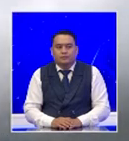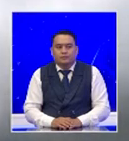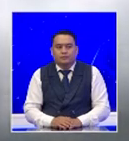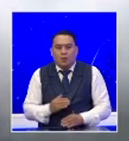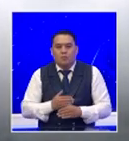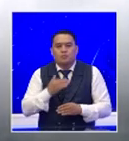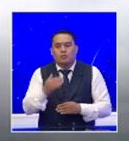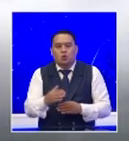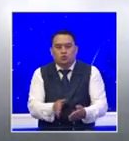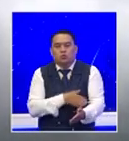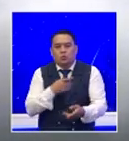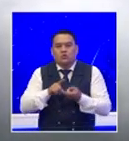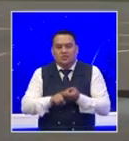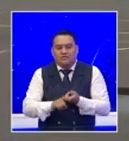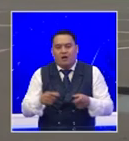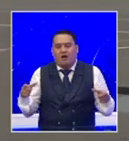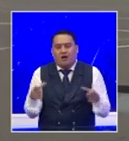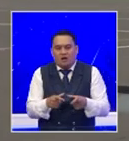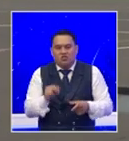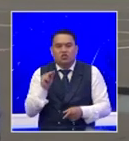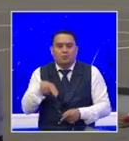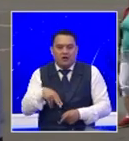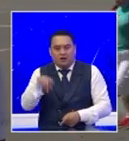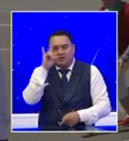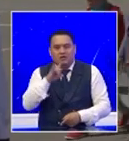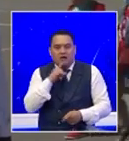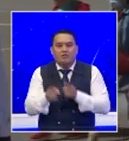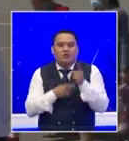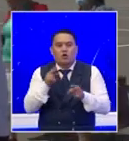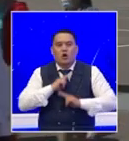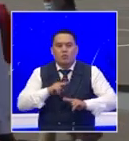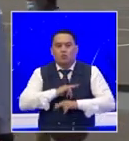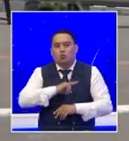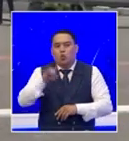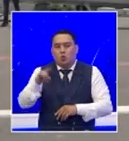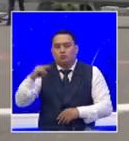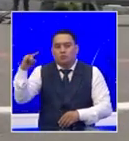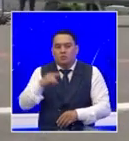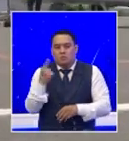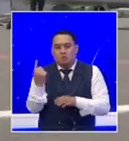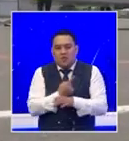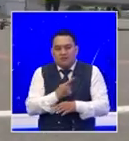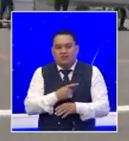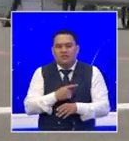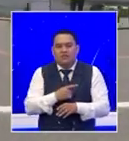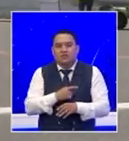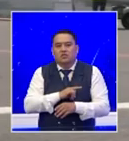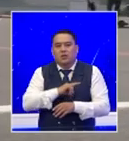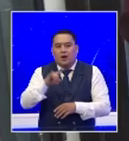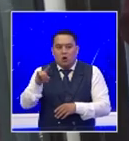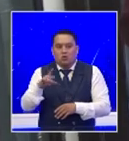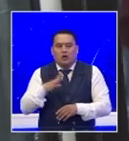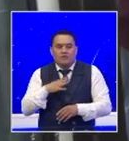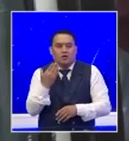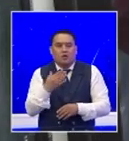После длительной паузы, связанной с карантином и режимом ЧП, в обновленный аэропорт Ушарала приземлился первый в этом сезоне пассажирский